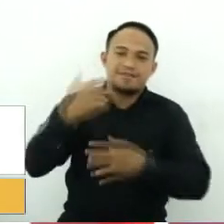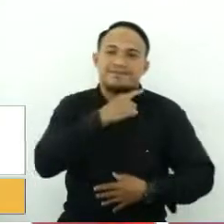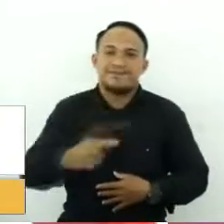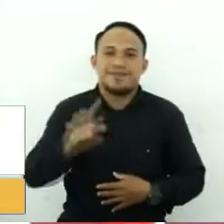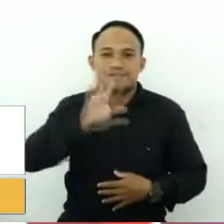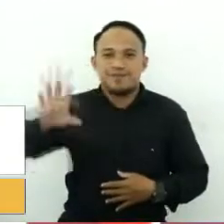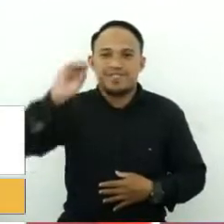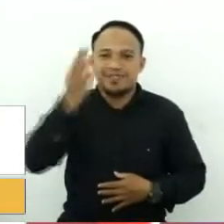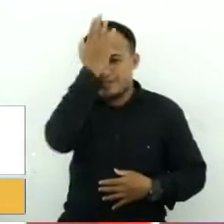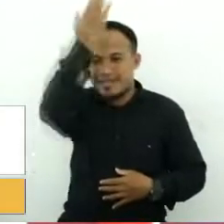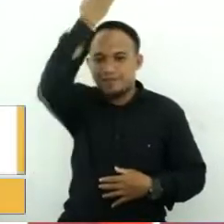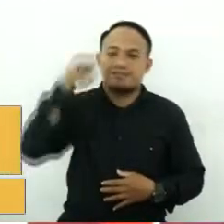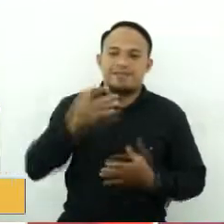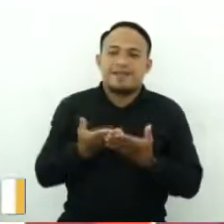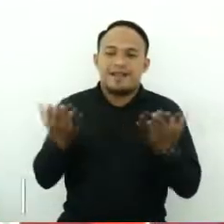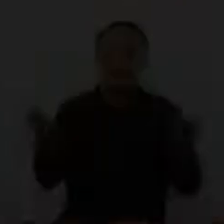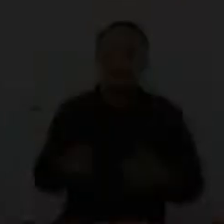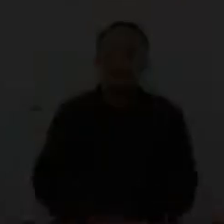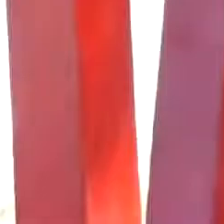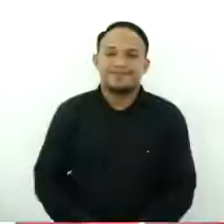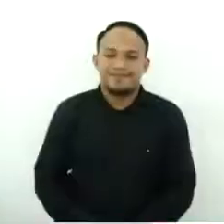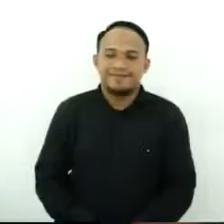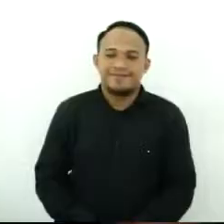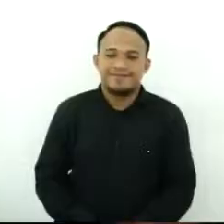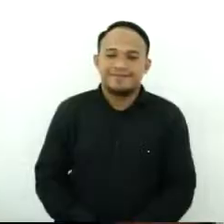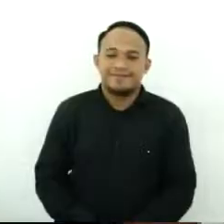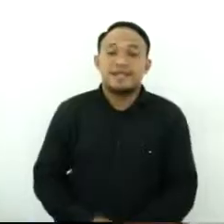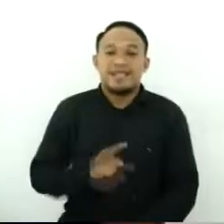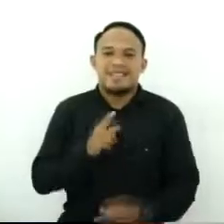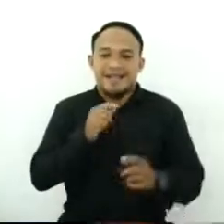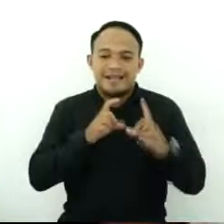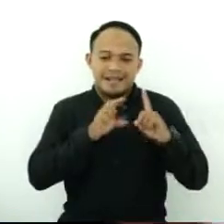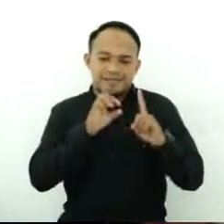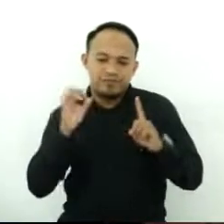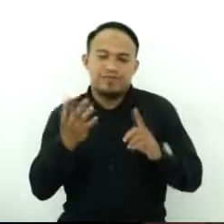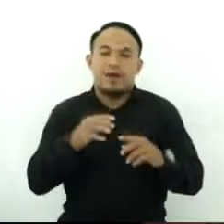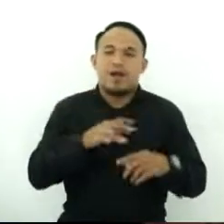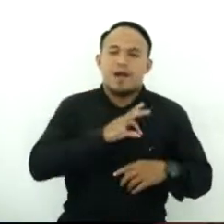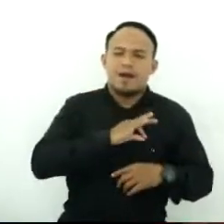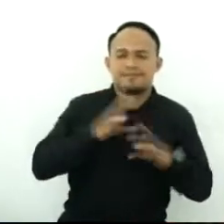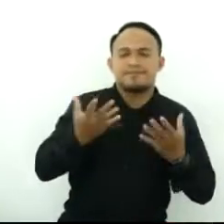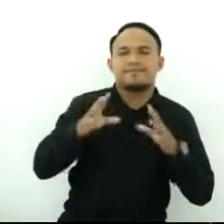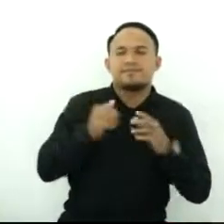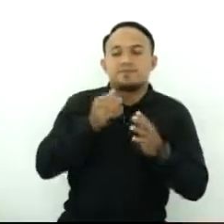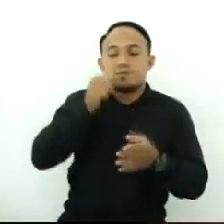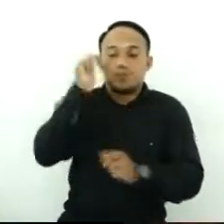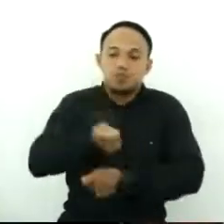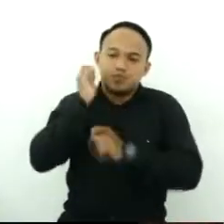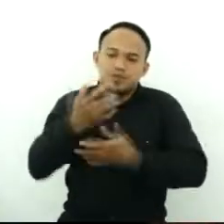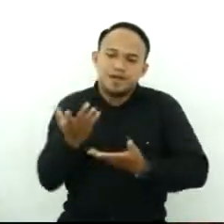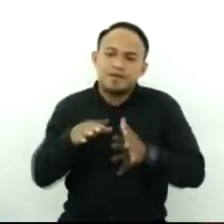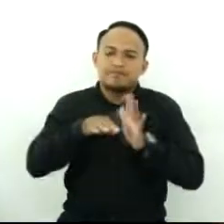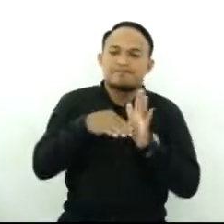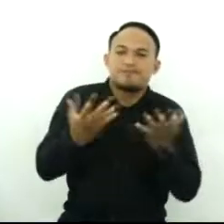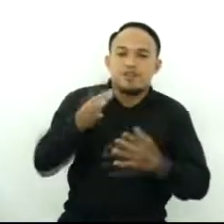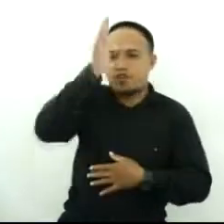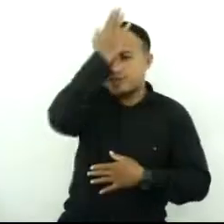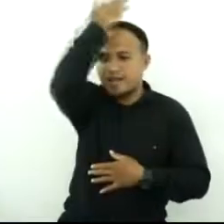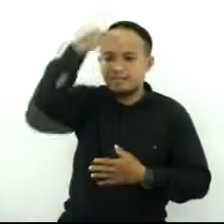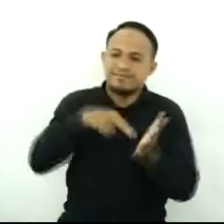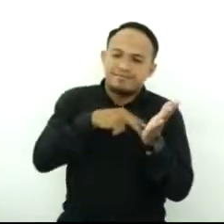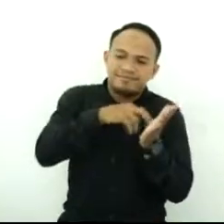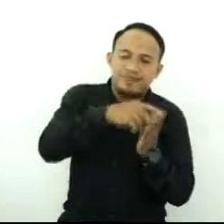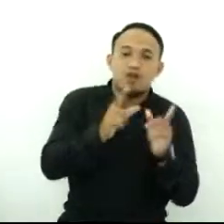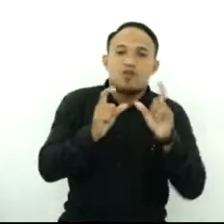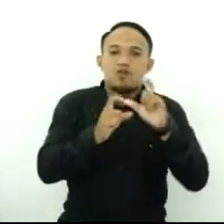pemerintah provinsi Gorontalo selama sepekan ratusan pegawai dan buruh Pelabuhan Gorontalo